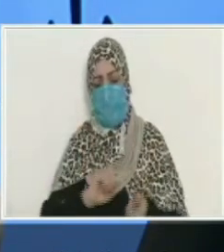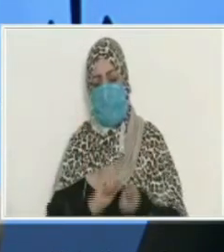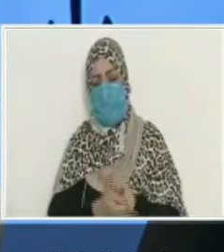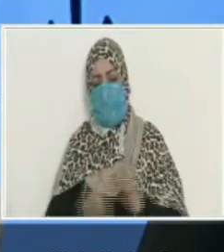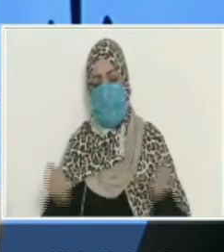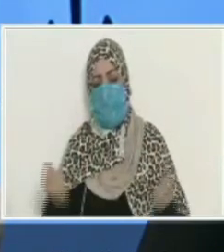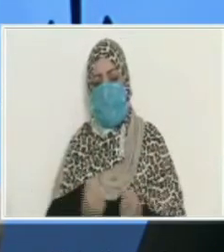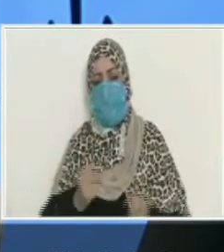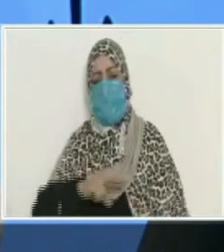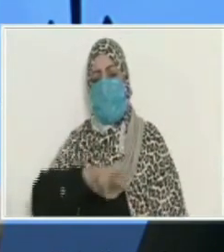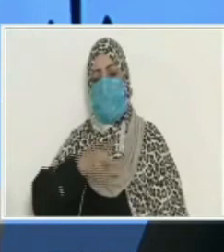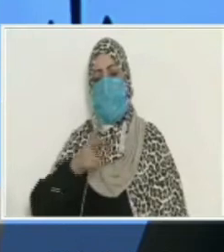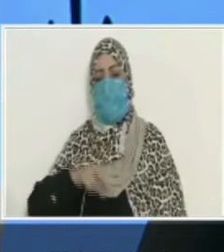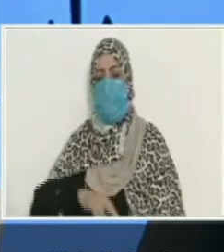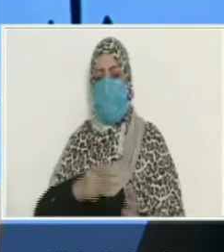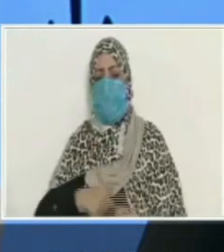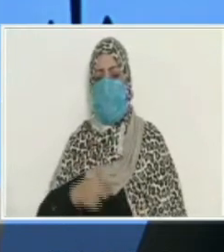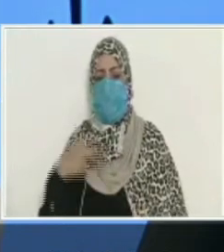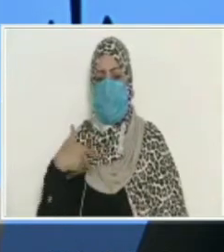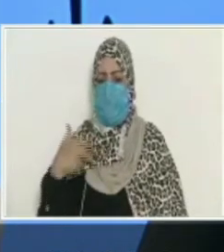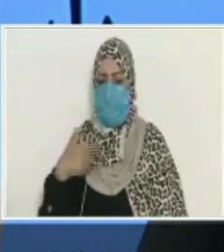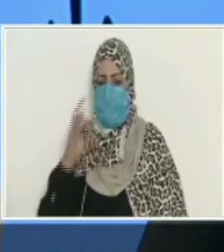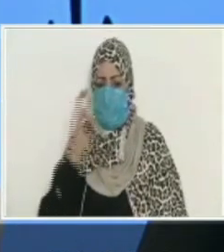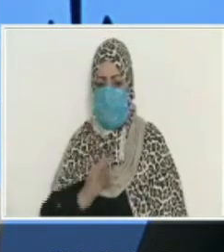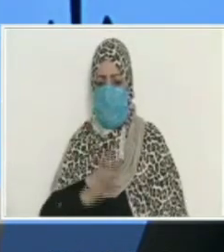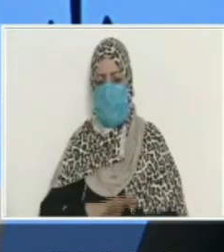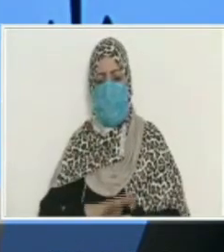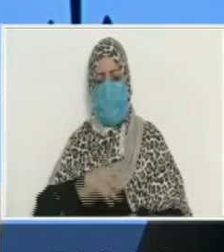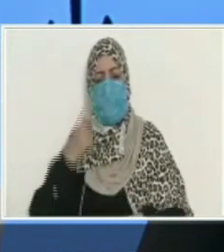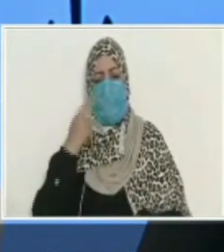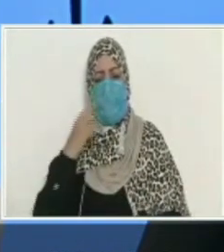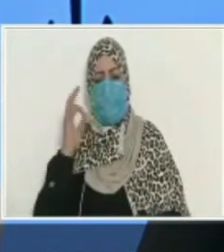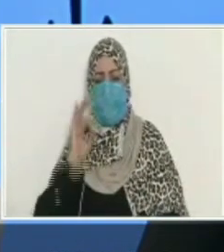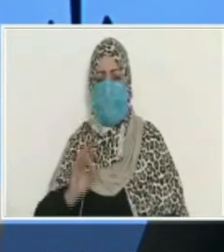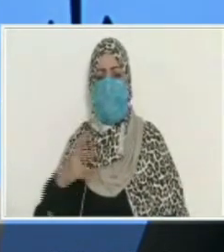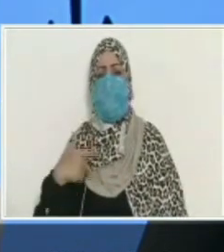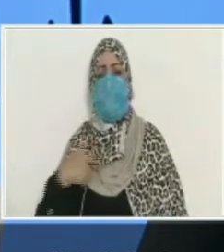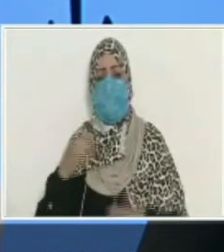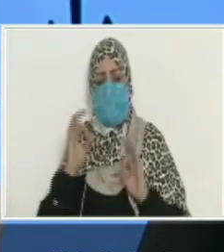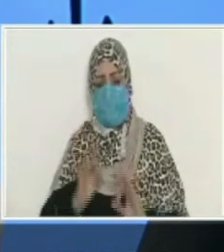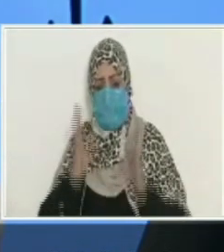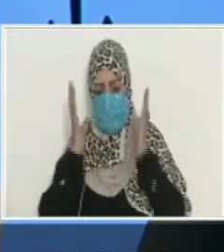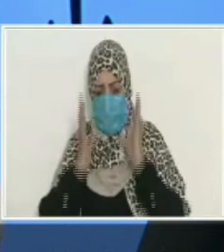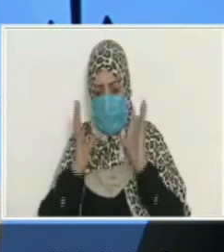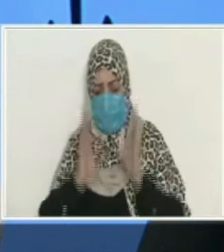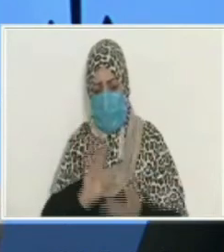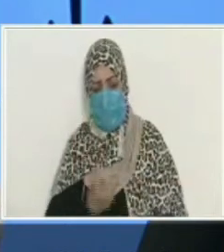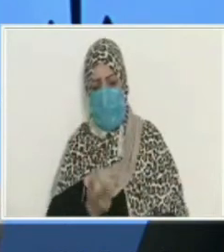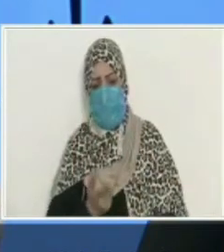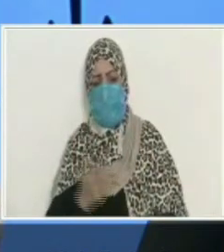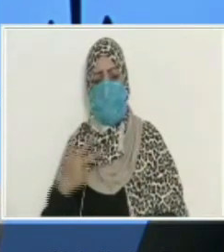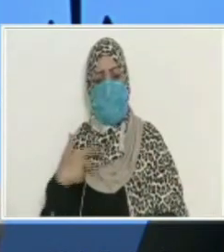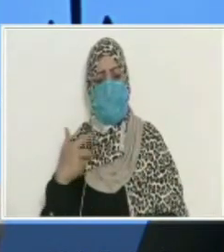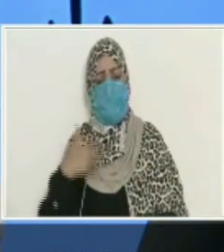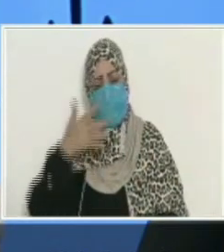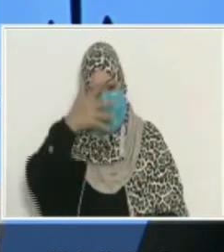مرة أخرى بالبسملة وبمسح جميع الرأس إلى آخره من المسائل الخلافية؟ هذه مسائل خلافية من قال فيها بقول